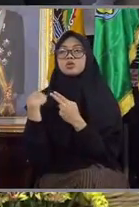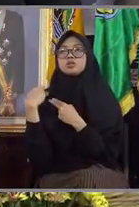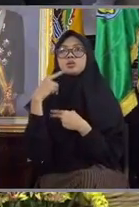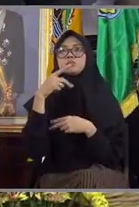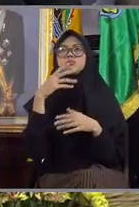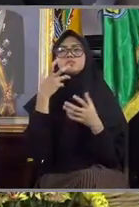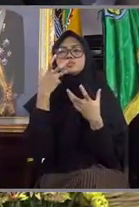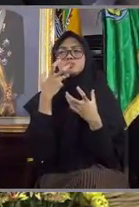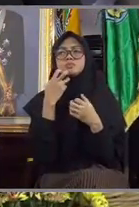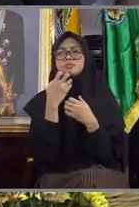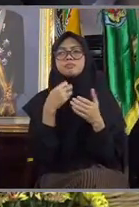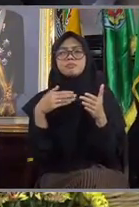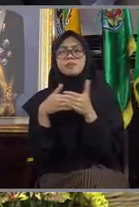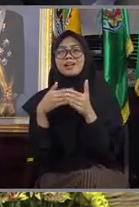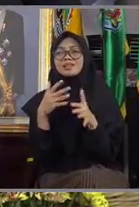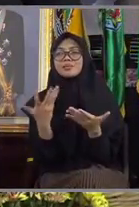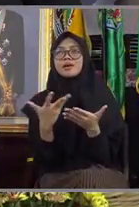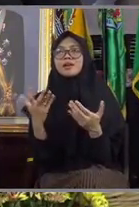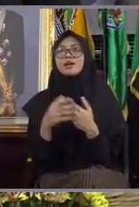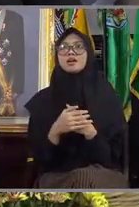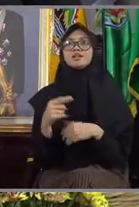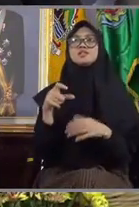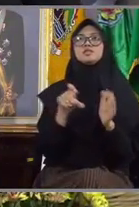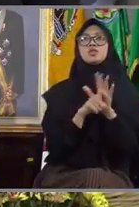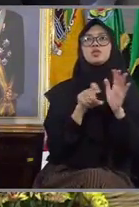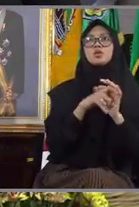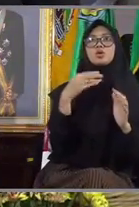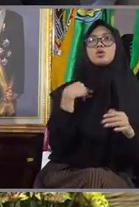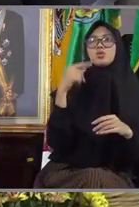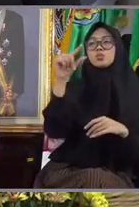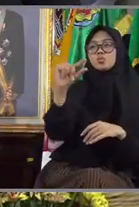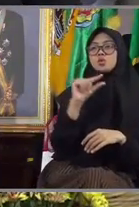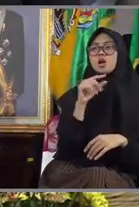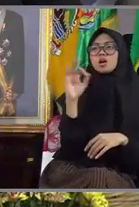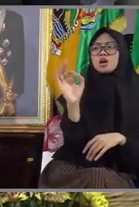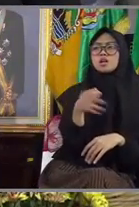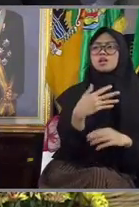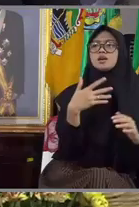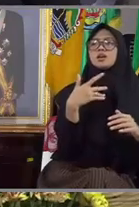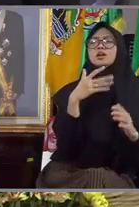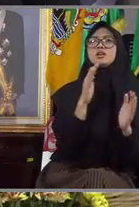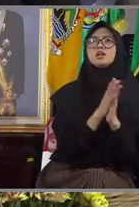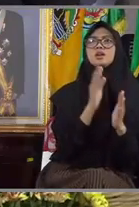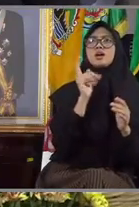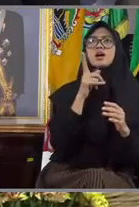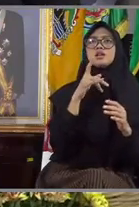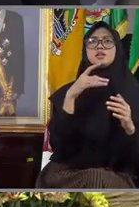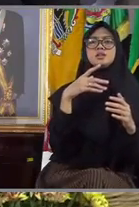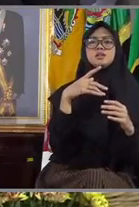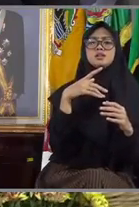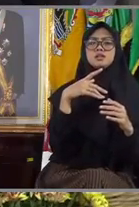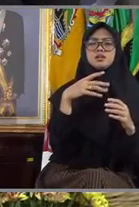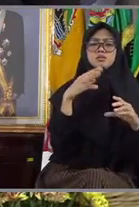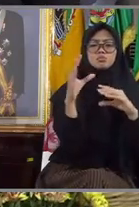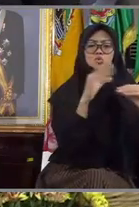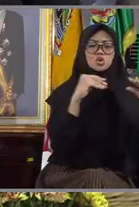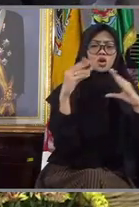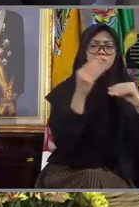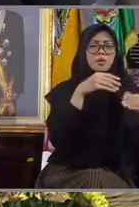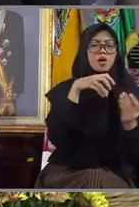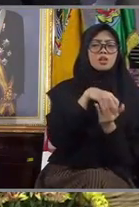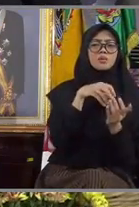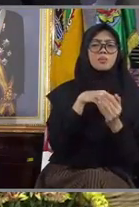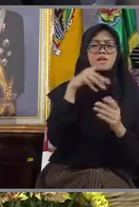mana? Sulitnya ketika tidak diundang, Pak, karena tidak tahu bahwa ada agenda musren di tingkat RW, desa, kelurahan